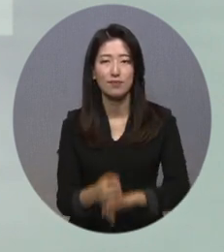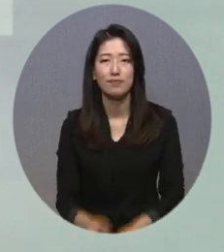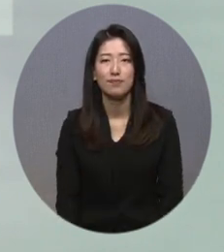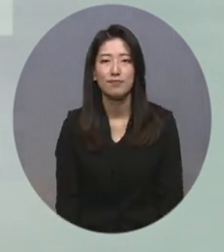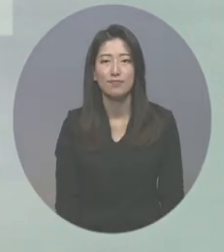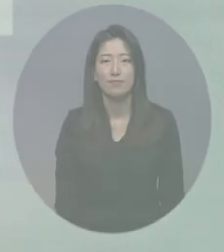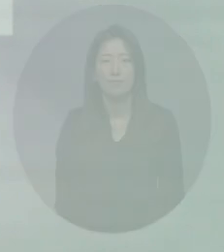장애인의 시민의